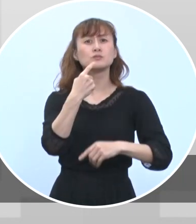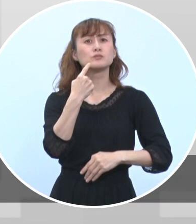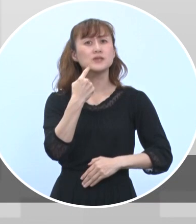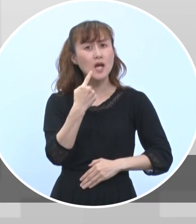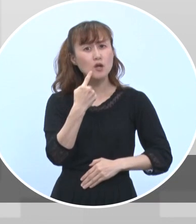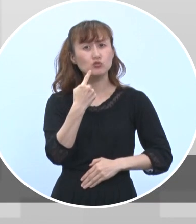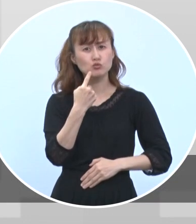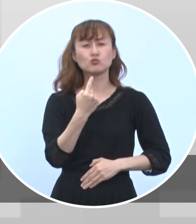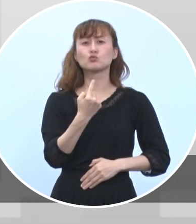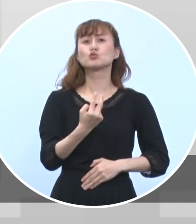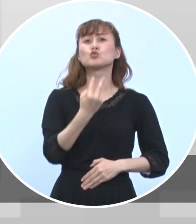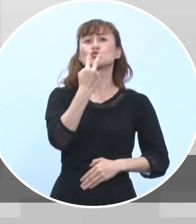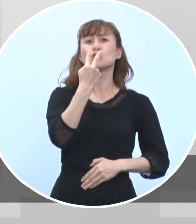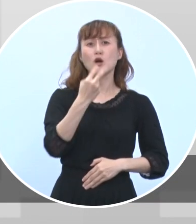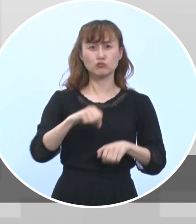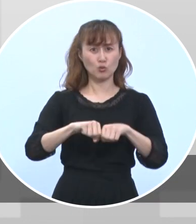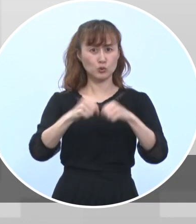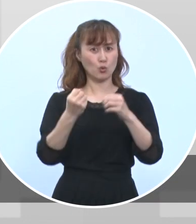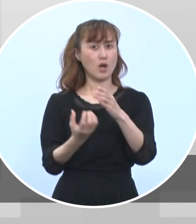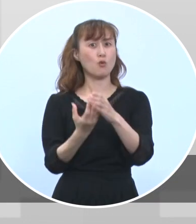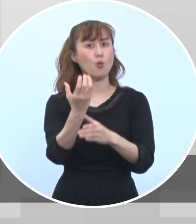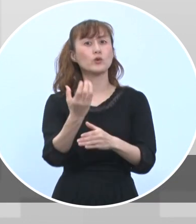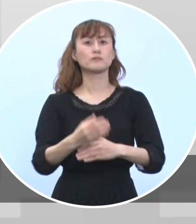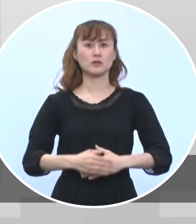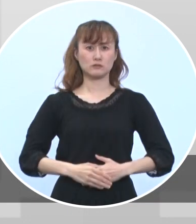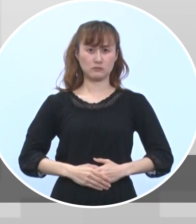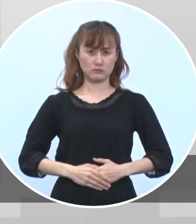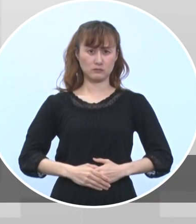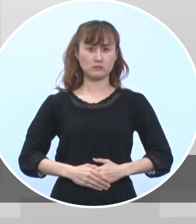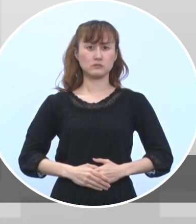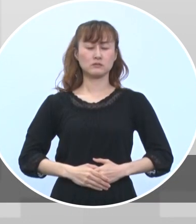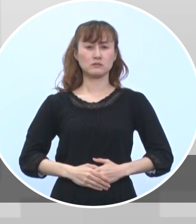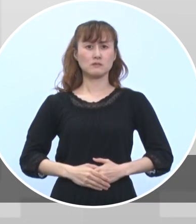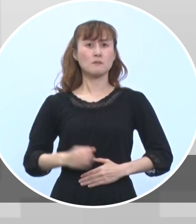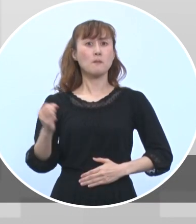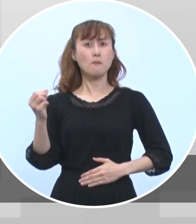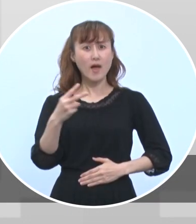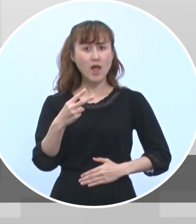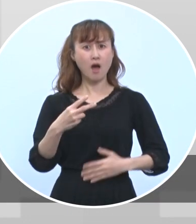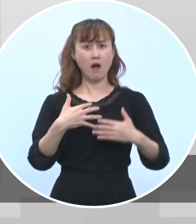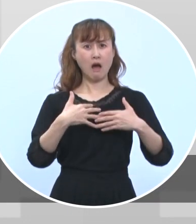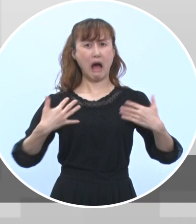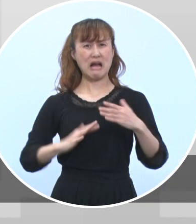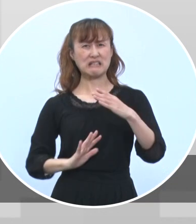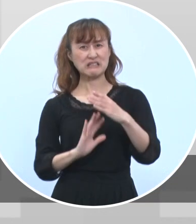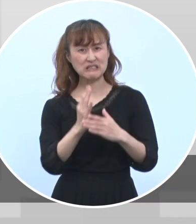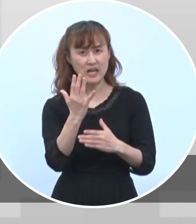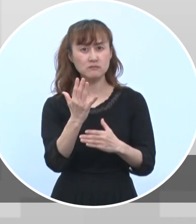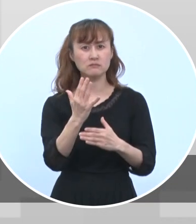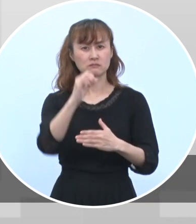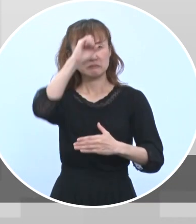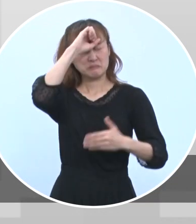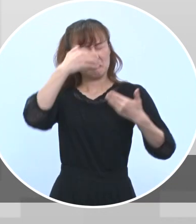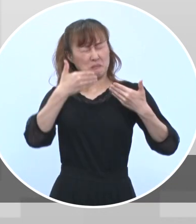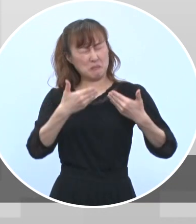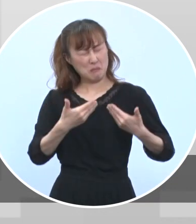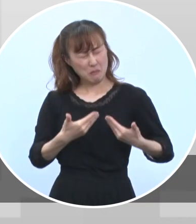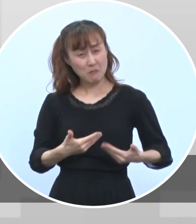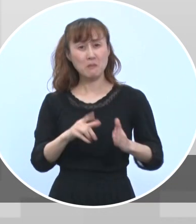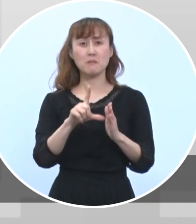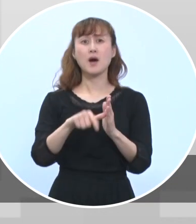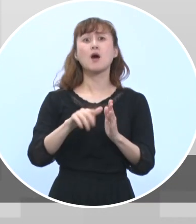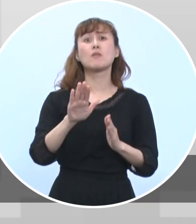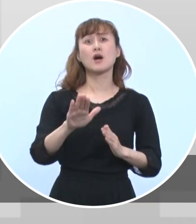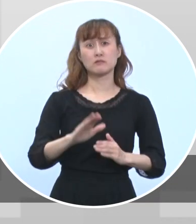覚障害を伴うことがあります。そして肺炎を引き起こし重症化する場合もあります